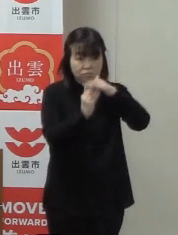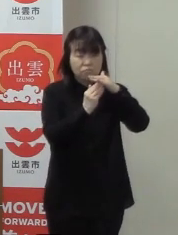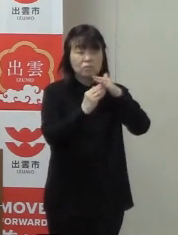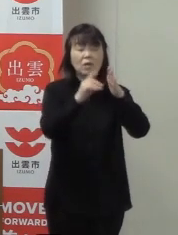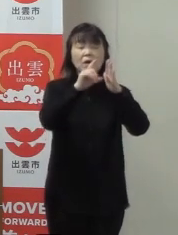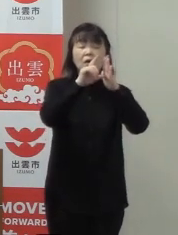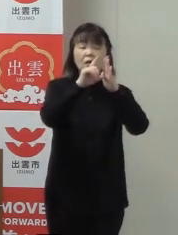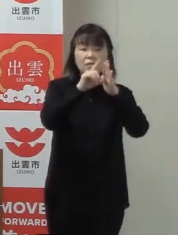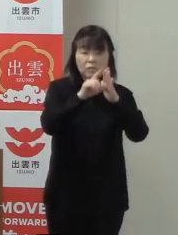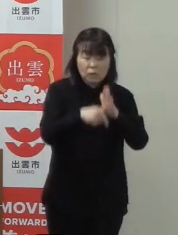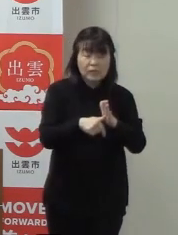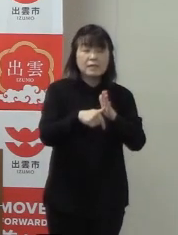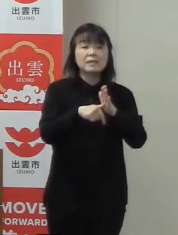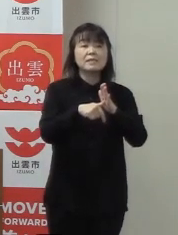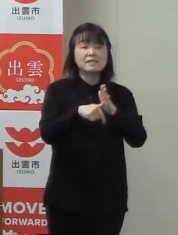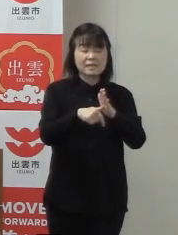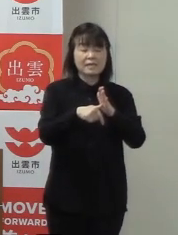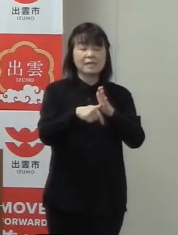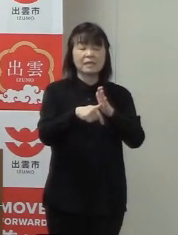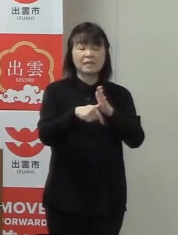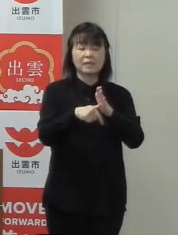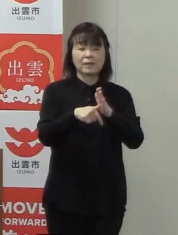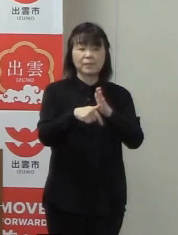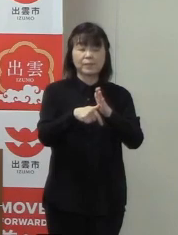この企画を